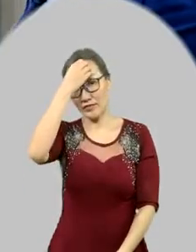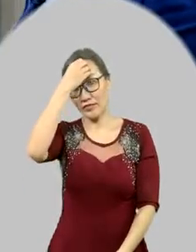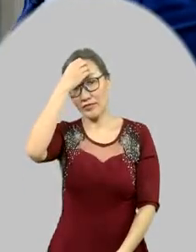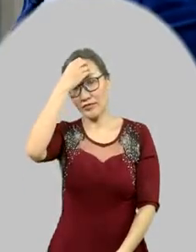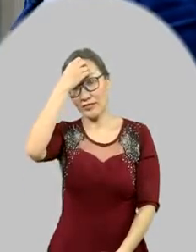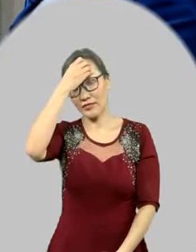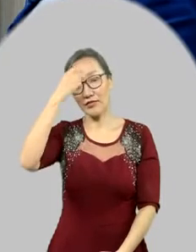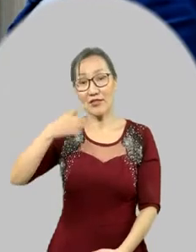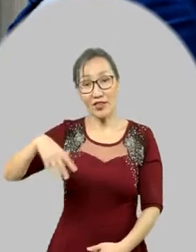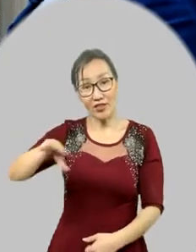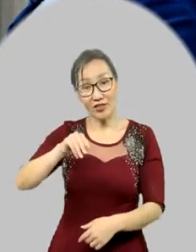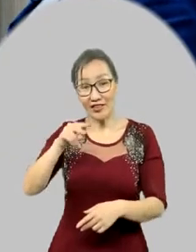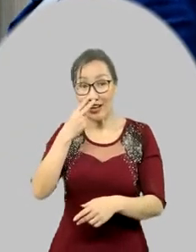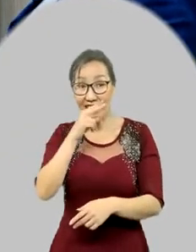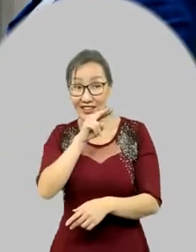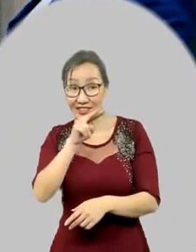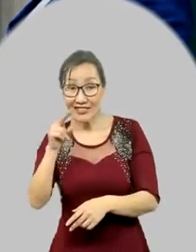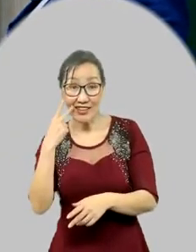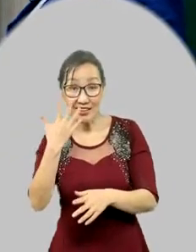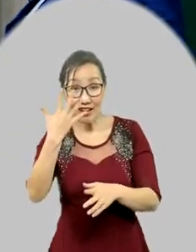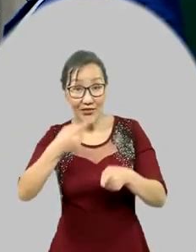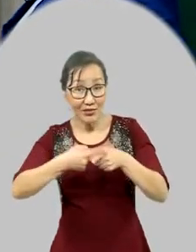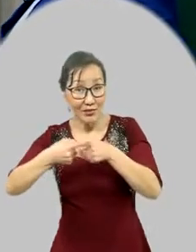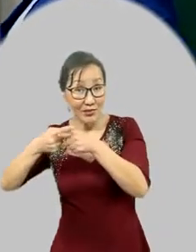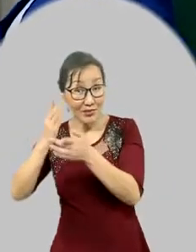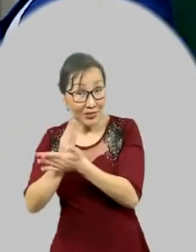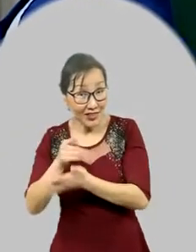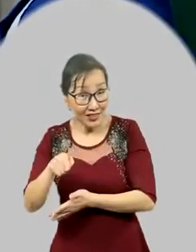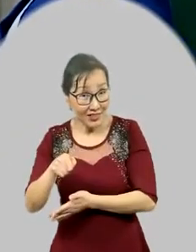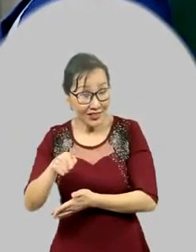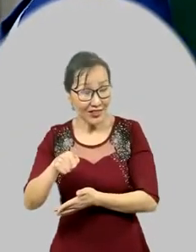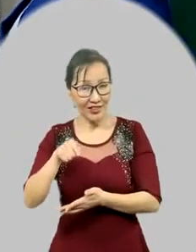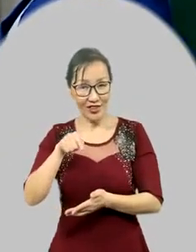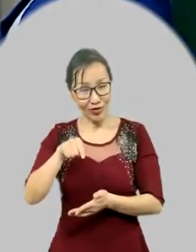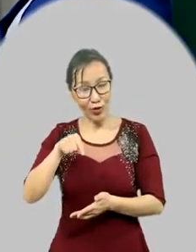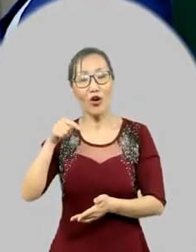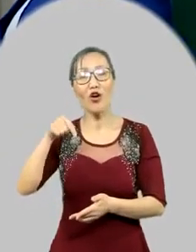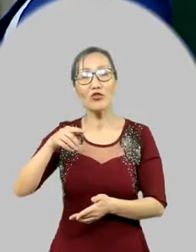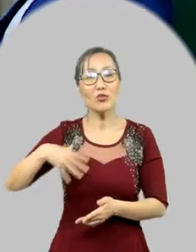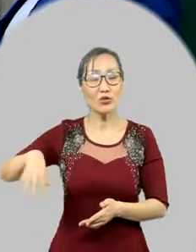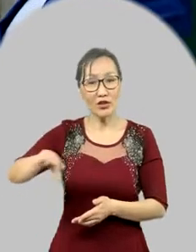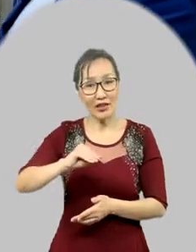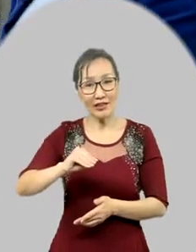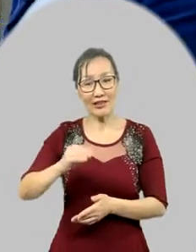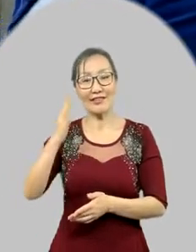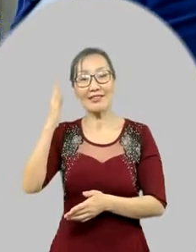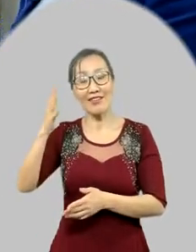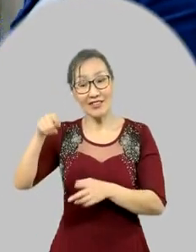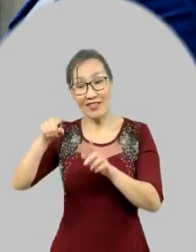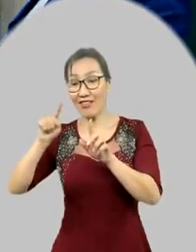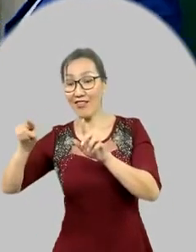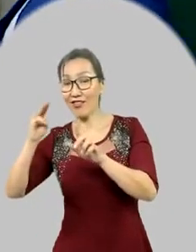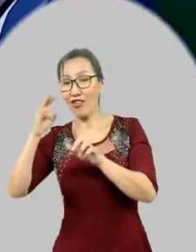Энэ зүй тогтлыг ажиглахад 5-аар нэмэгдсэн зүй тогтол ажиглагдчих байна. Тэгвэл одоо бүгдээрээ 5 дахь тоог